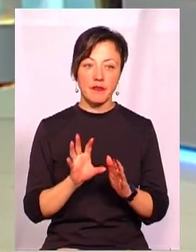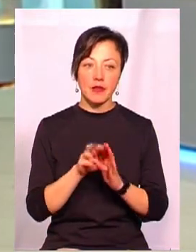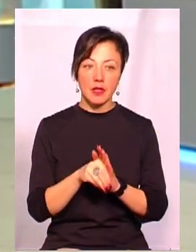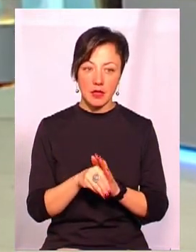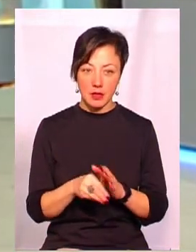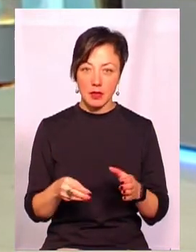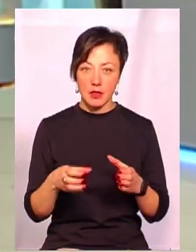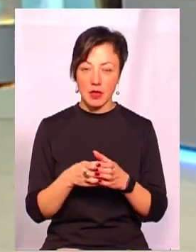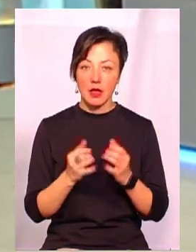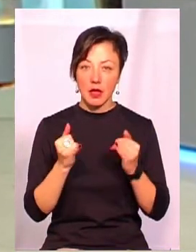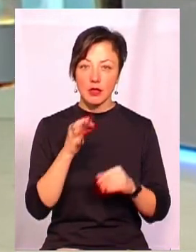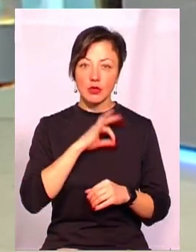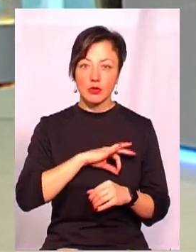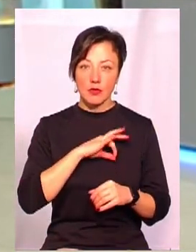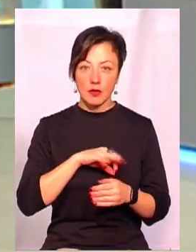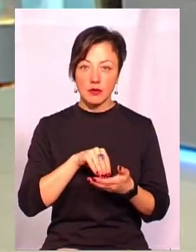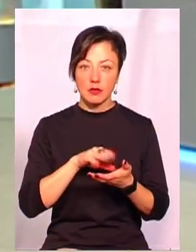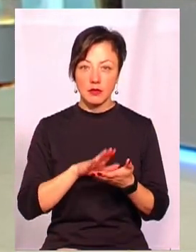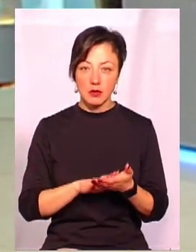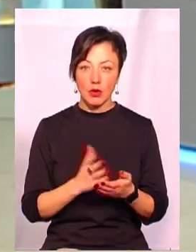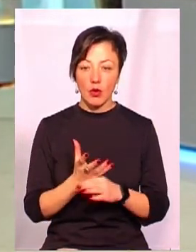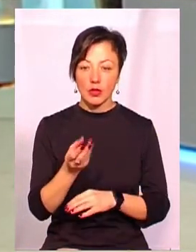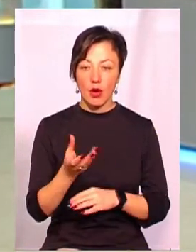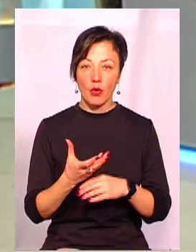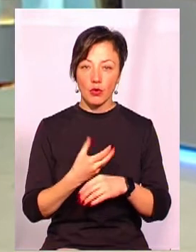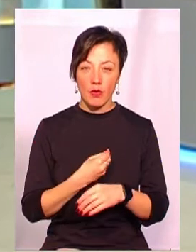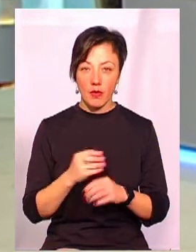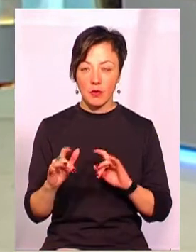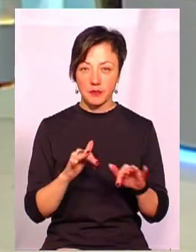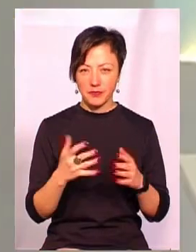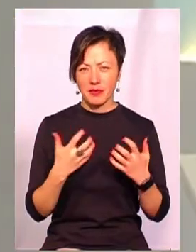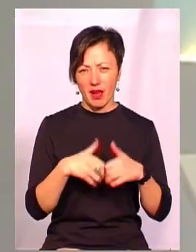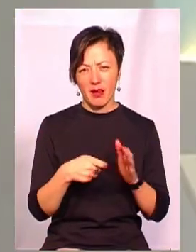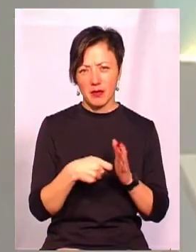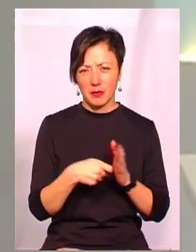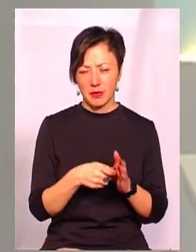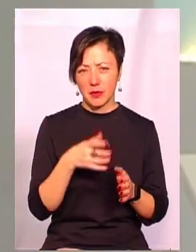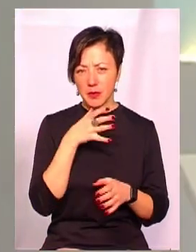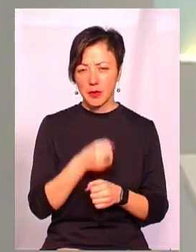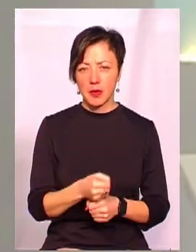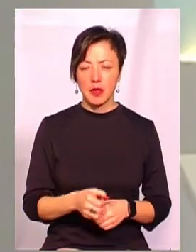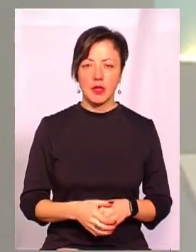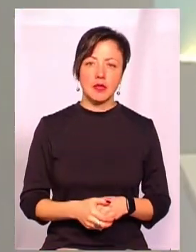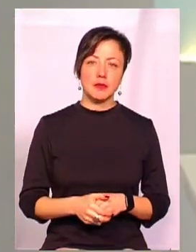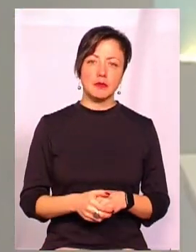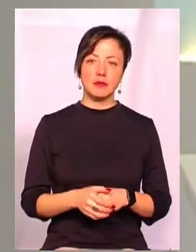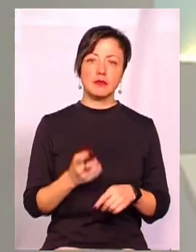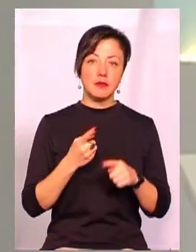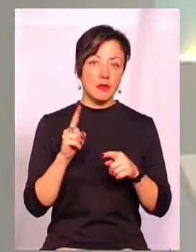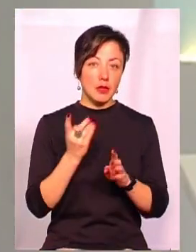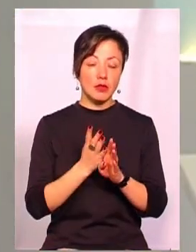втілення, для застосування реєстраторів розрахункових операцій. От, до але, цього? Але в першу чергу це йде до того,